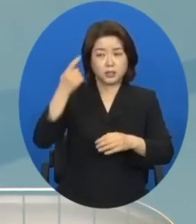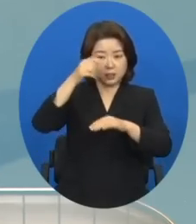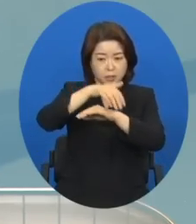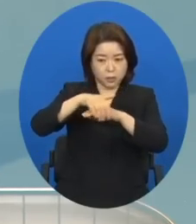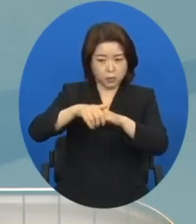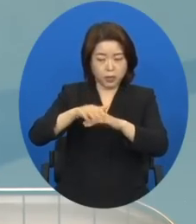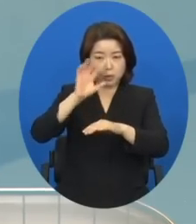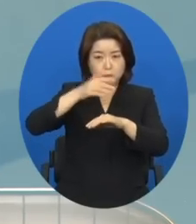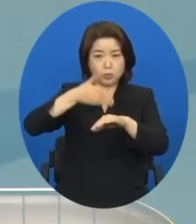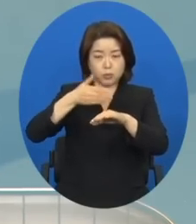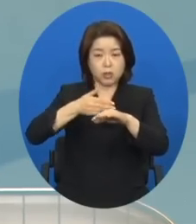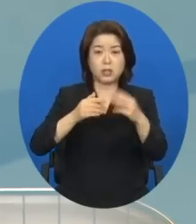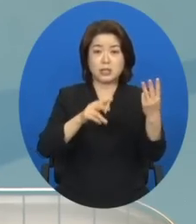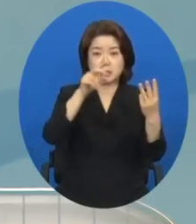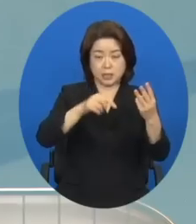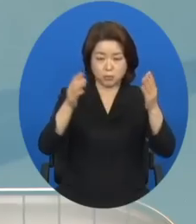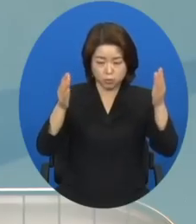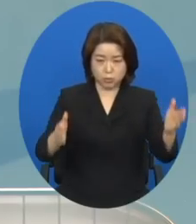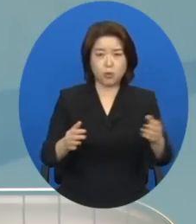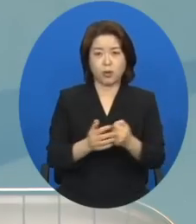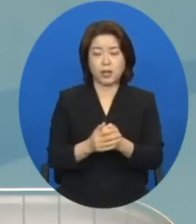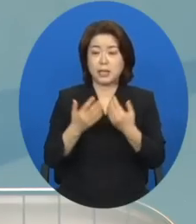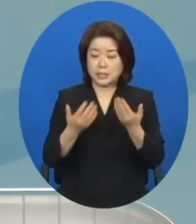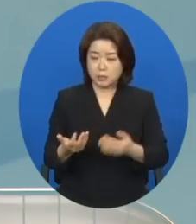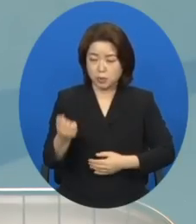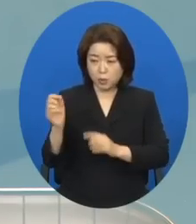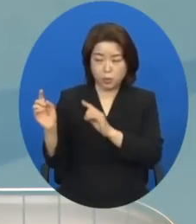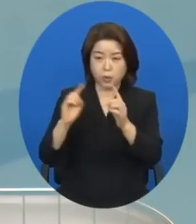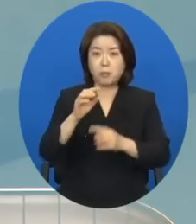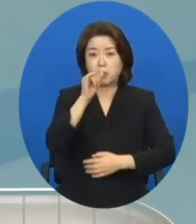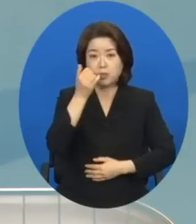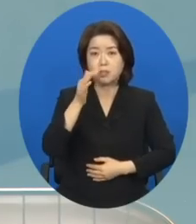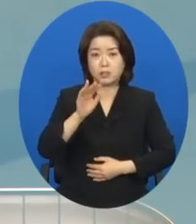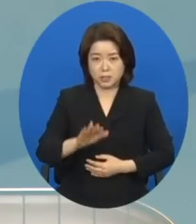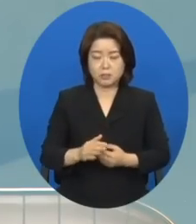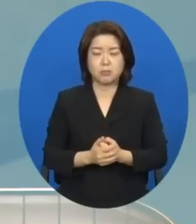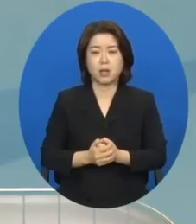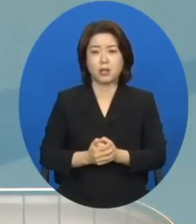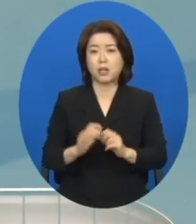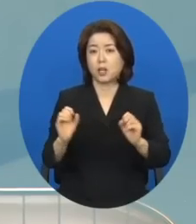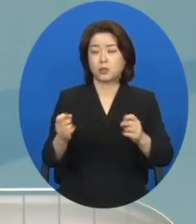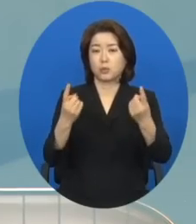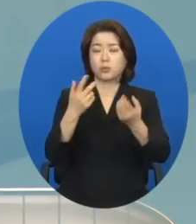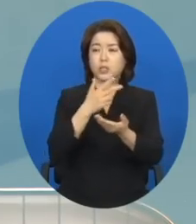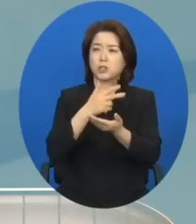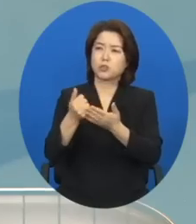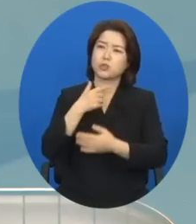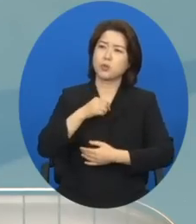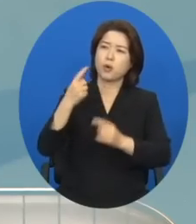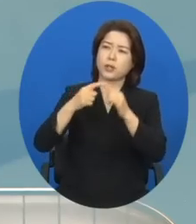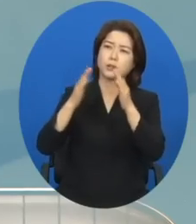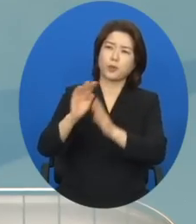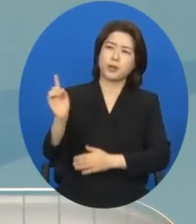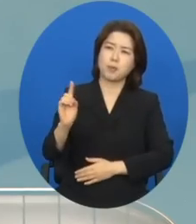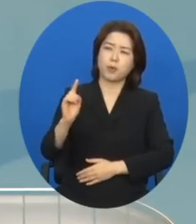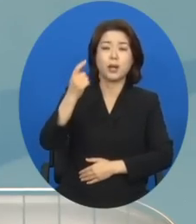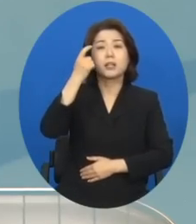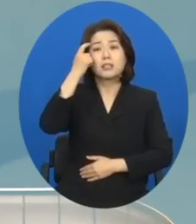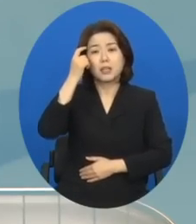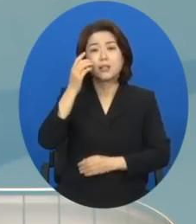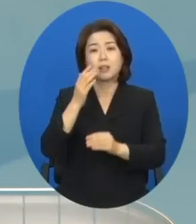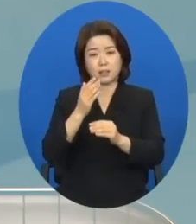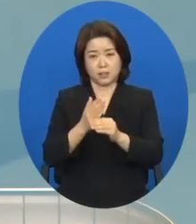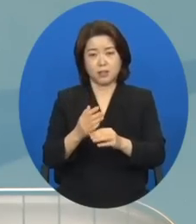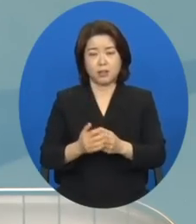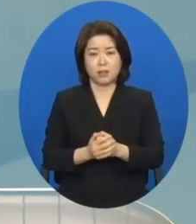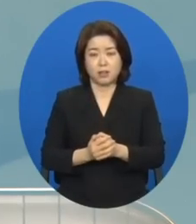보내면서 쉼도 얻고 회복을 얻었지만 동시에 주님이 원하시는 교회는 무엇일까를 생각했습니다.